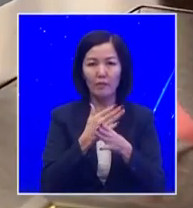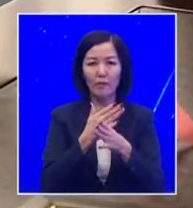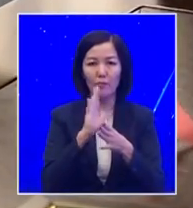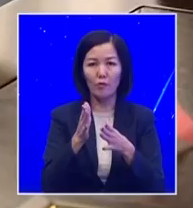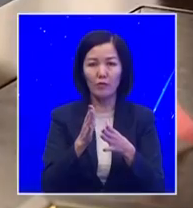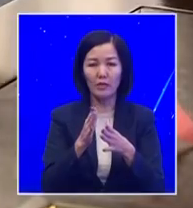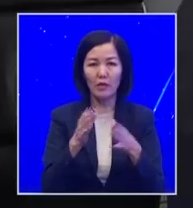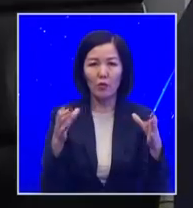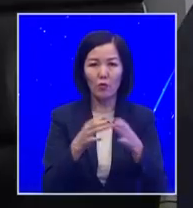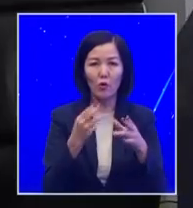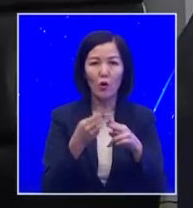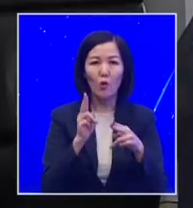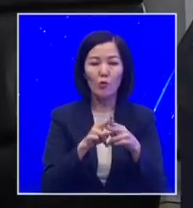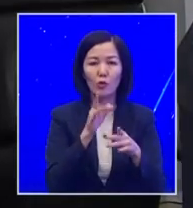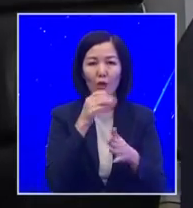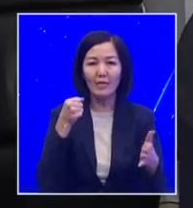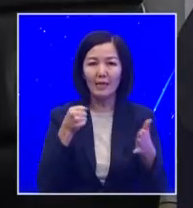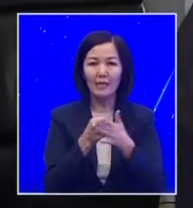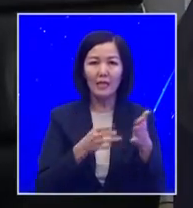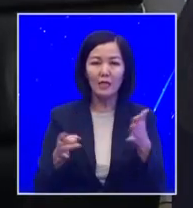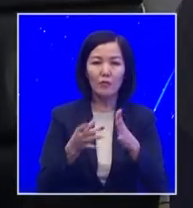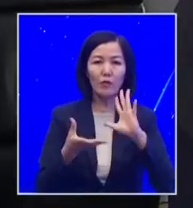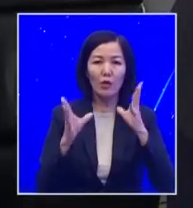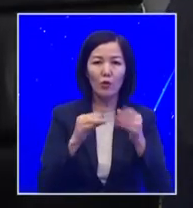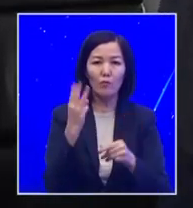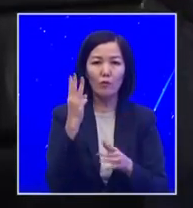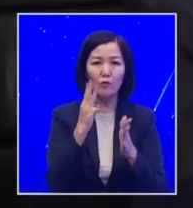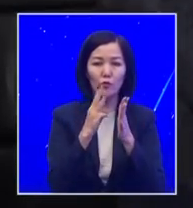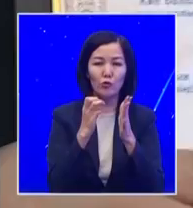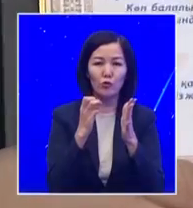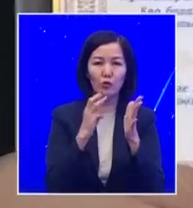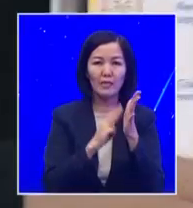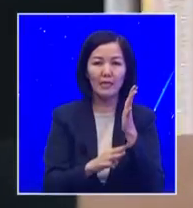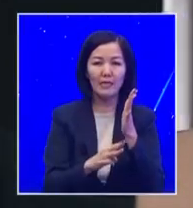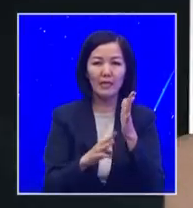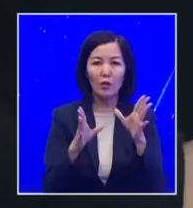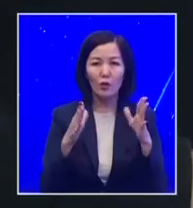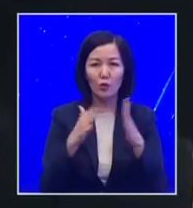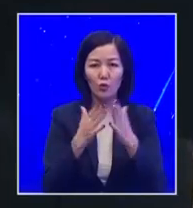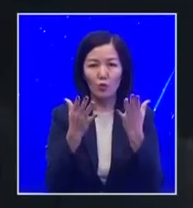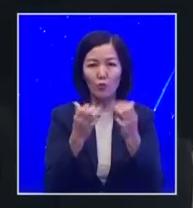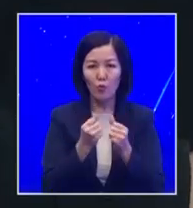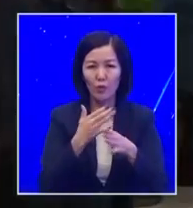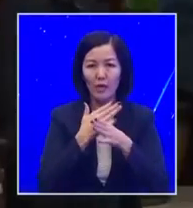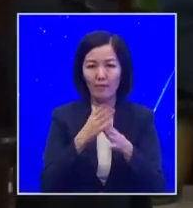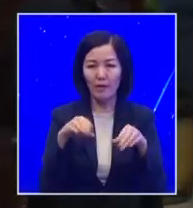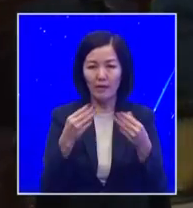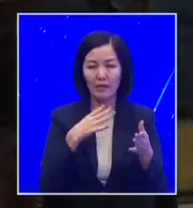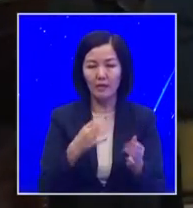келе жатқан бірден бір қор. Олар осы уақытқа дейін республика көлемінде 380 шаңырақтың үйлі болуына ықпал